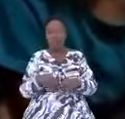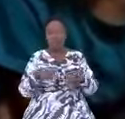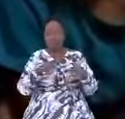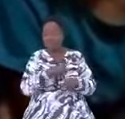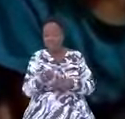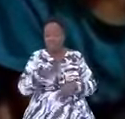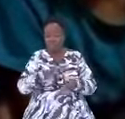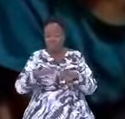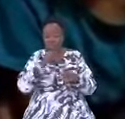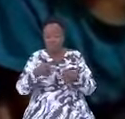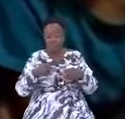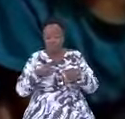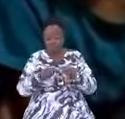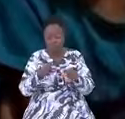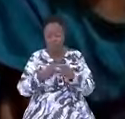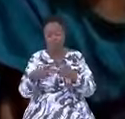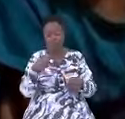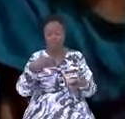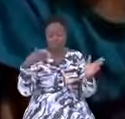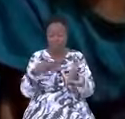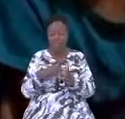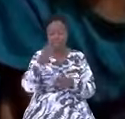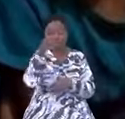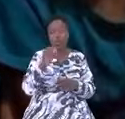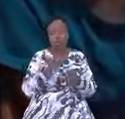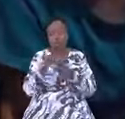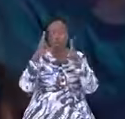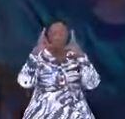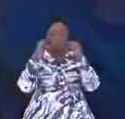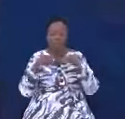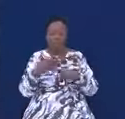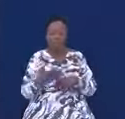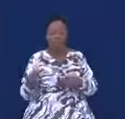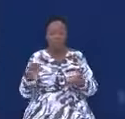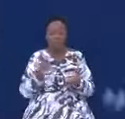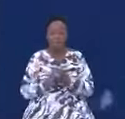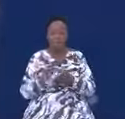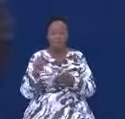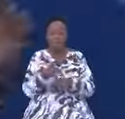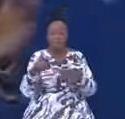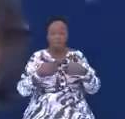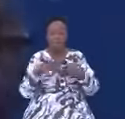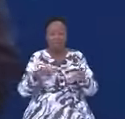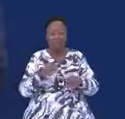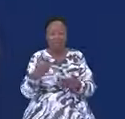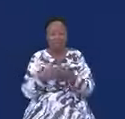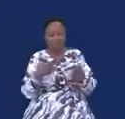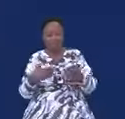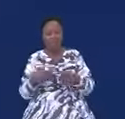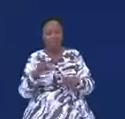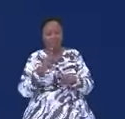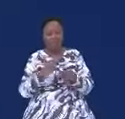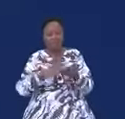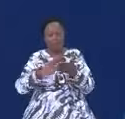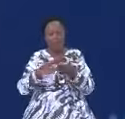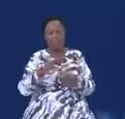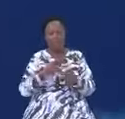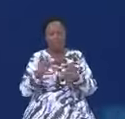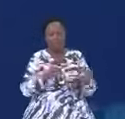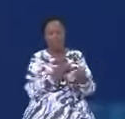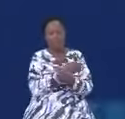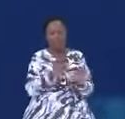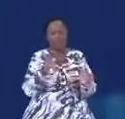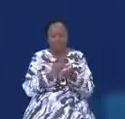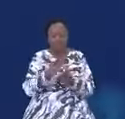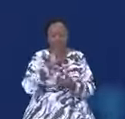les choses qu'ils ont qui faisait par le passé pardonner été affranchis et c'est le salut et ça va